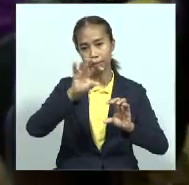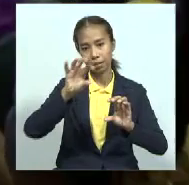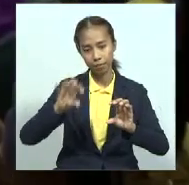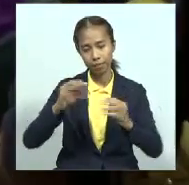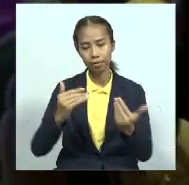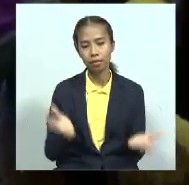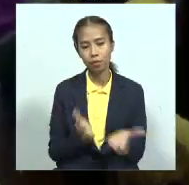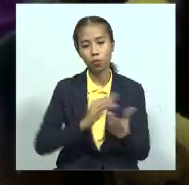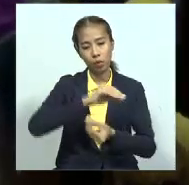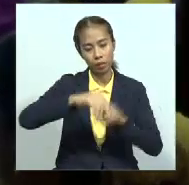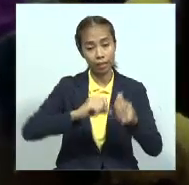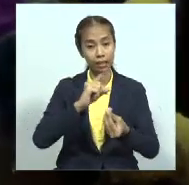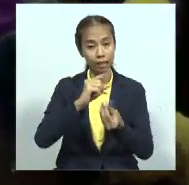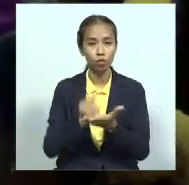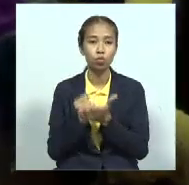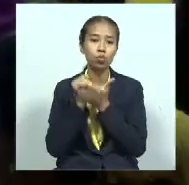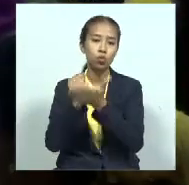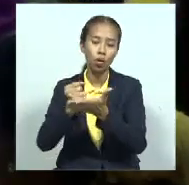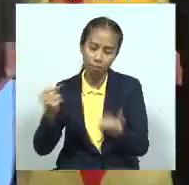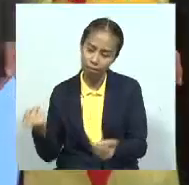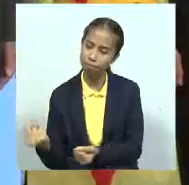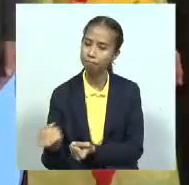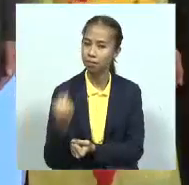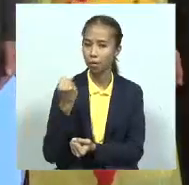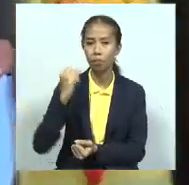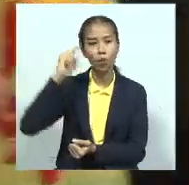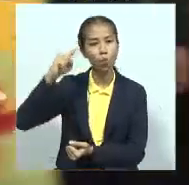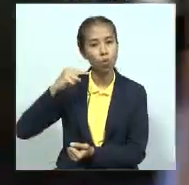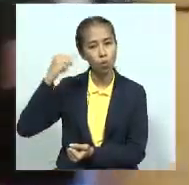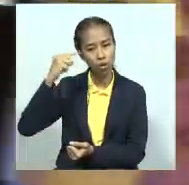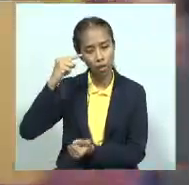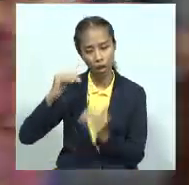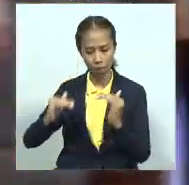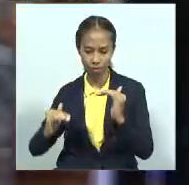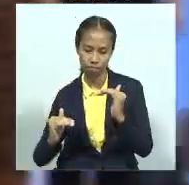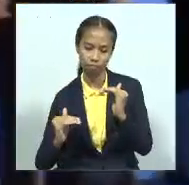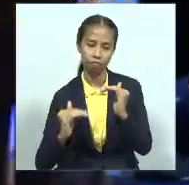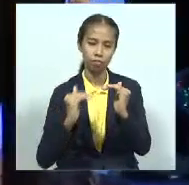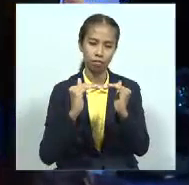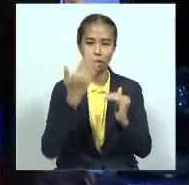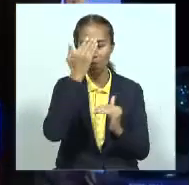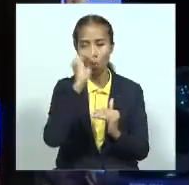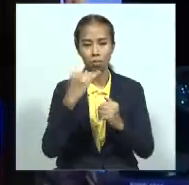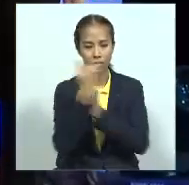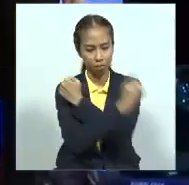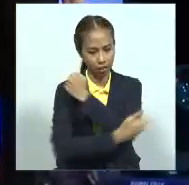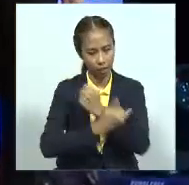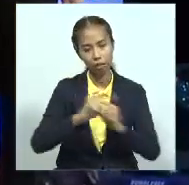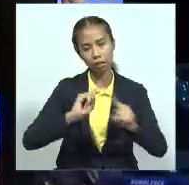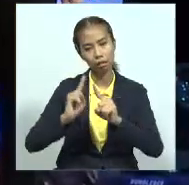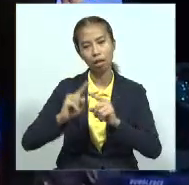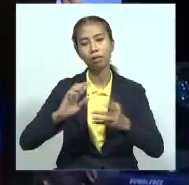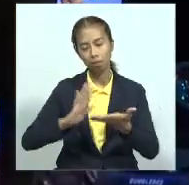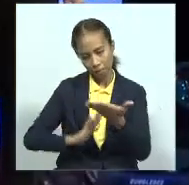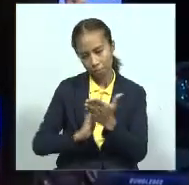เคลื่อนเศรษฐกิจในการช่วยเสริมกำลังและความเข้มแข็งของสตรีให้มีความทัดเทียมซึ่งหลายประเทศในอาเซียนขณะนี้ประสบ